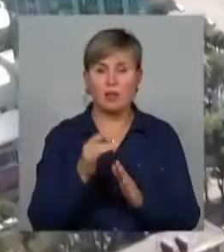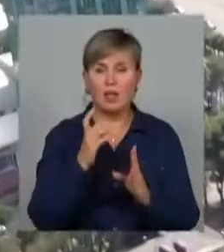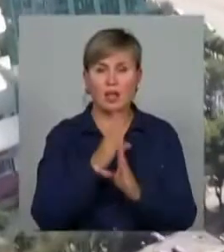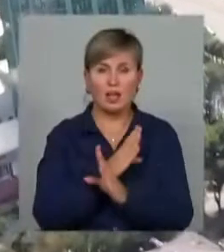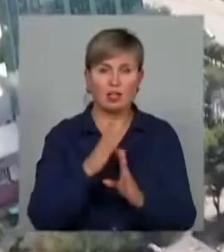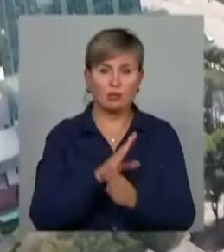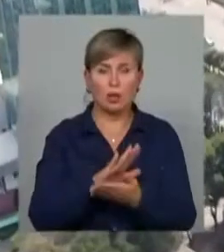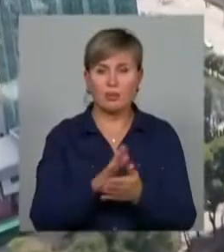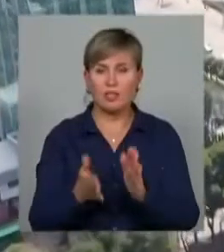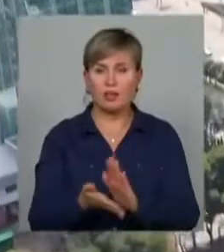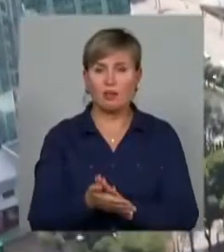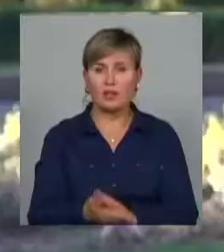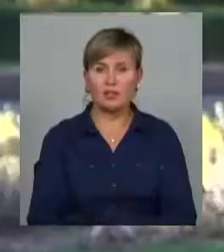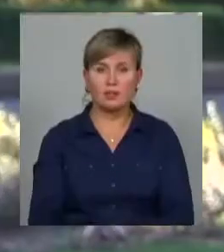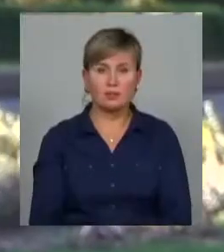экологическая обстановка.